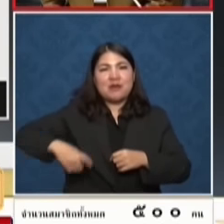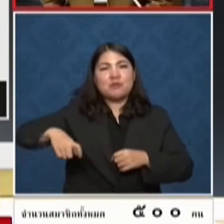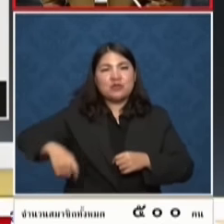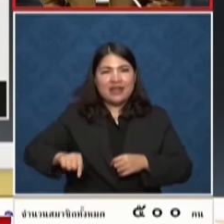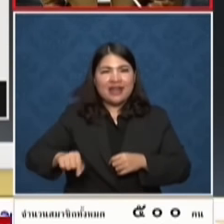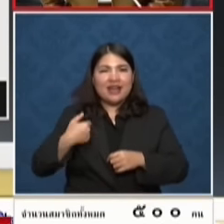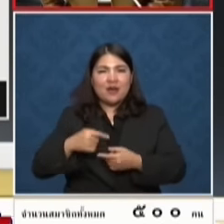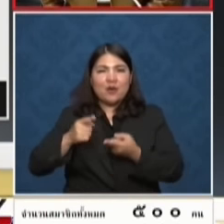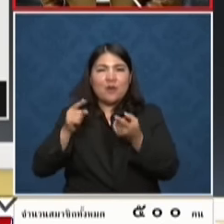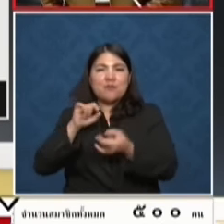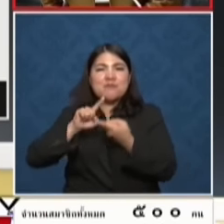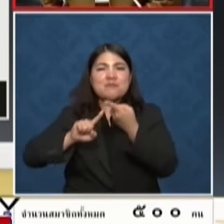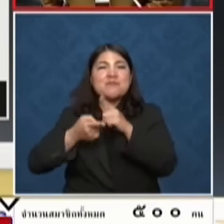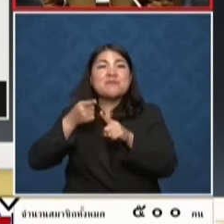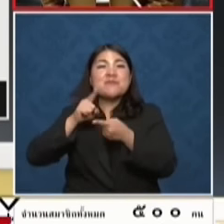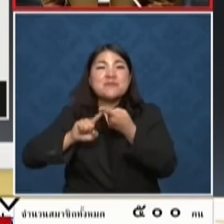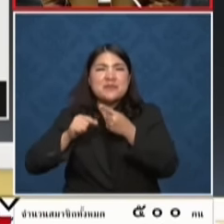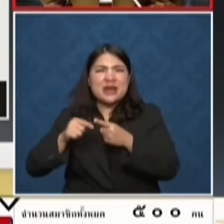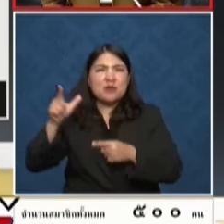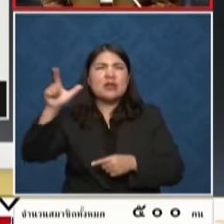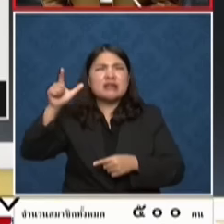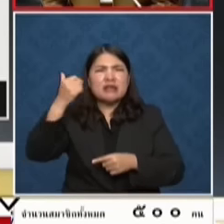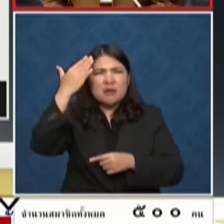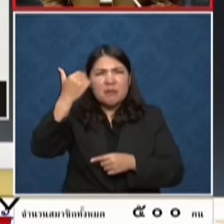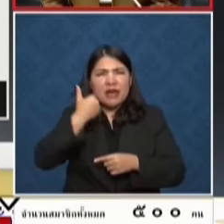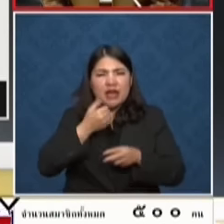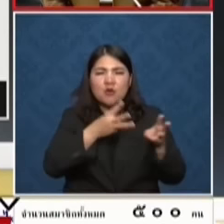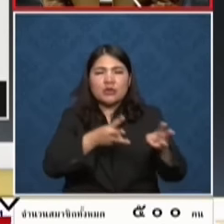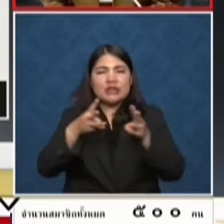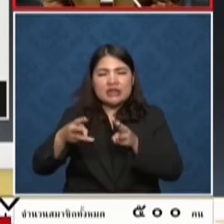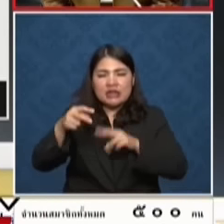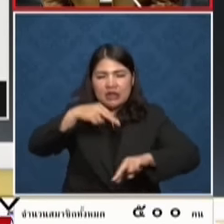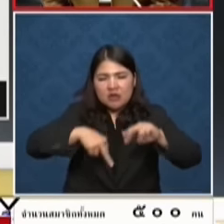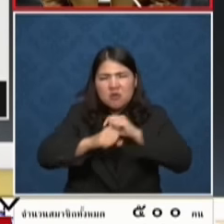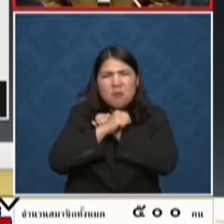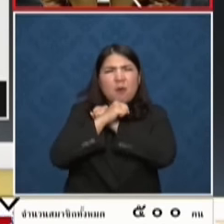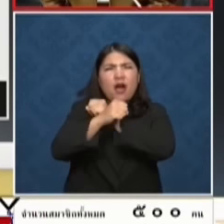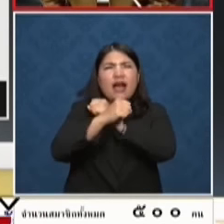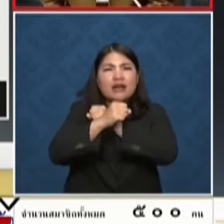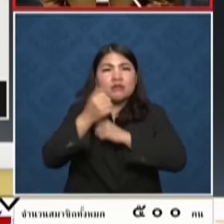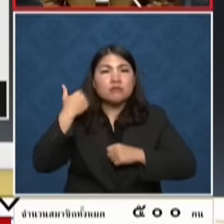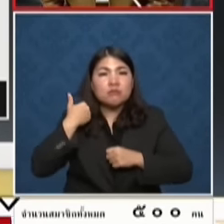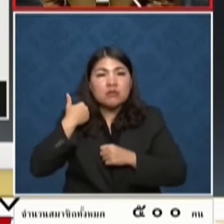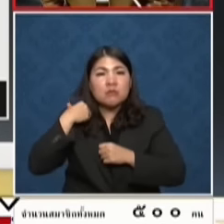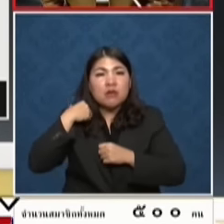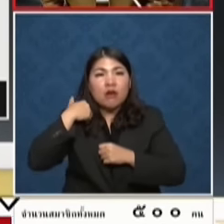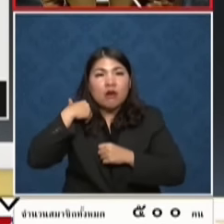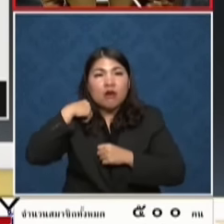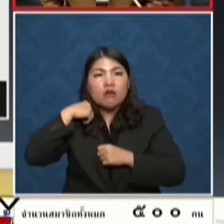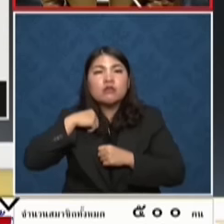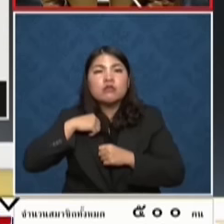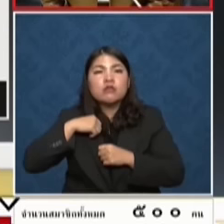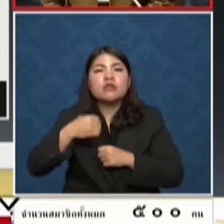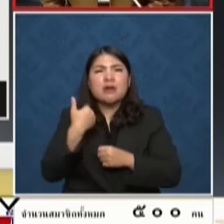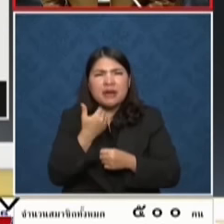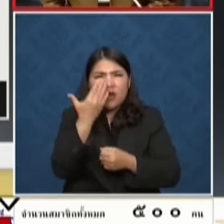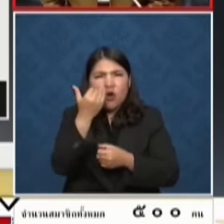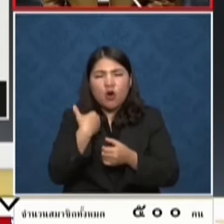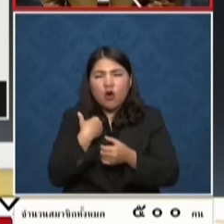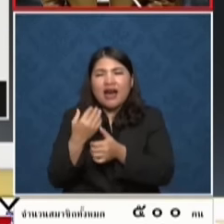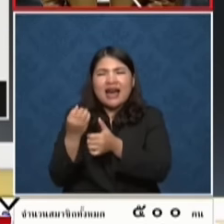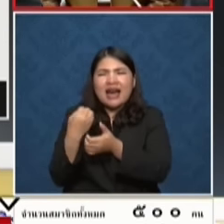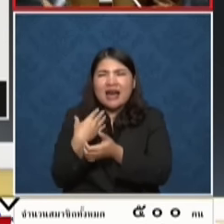ชุดมีไฮไลท์ตลอด โอ้รอดการประท้วงมาได้ยังไงก็ไม่รู ้หรือว่าเขาล ื ม ใช้ได้แล้ว ฟังแล้วก็เพลินนี่เป็นกุศโลบาย